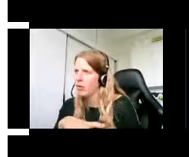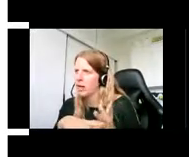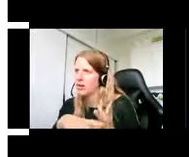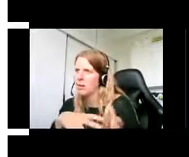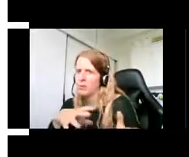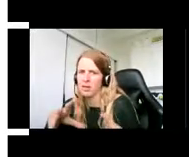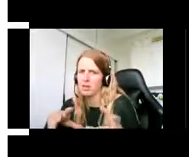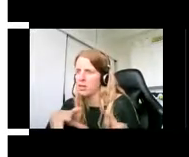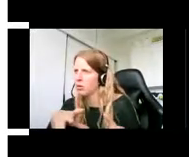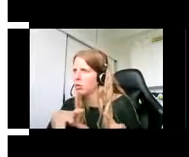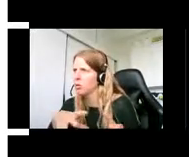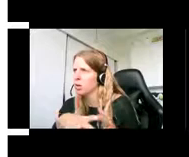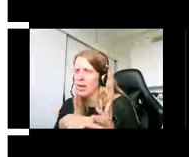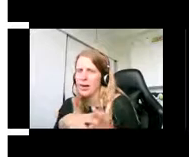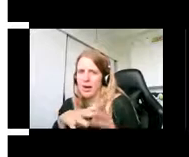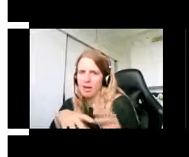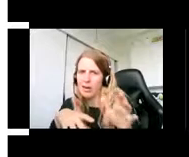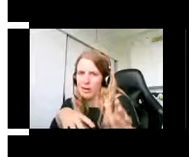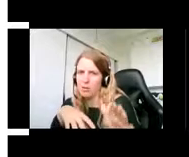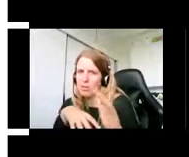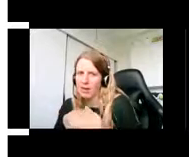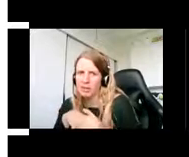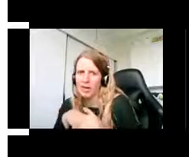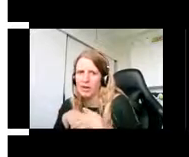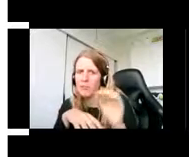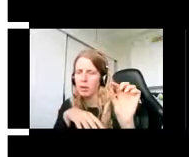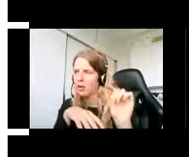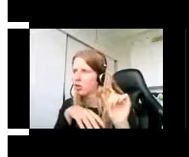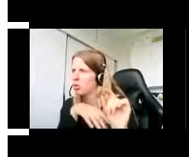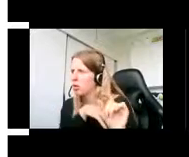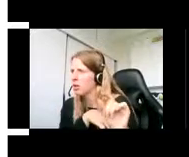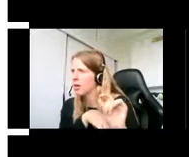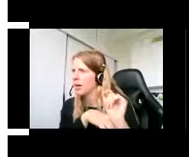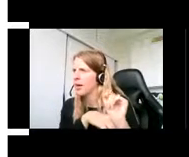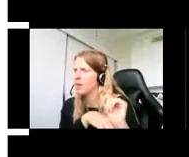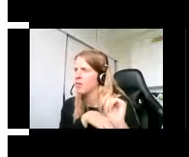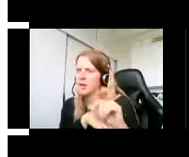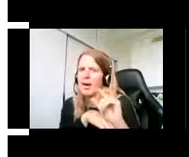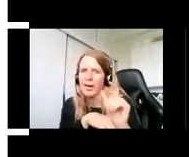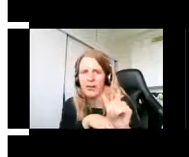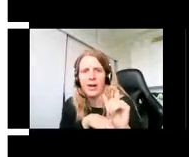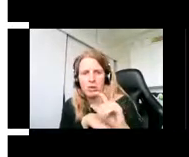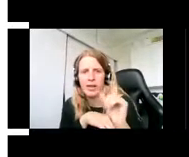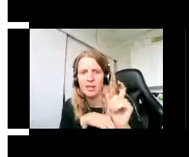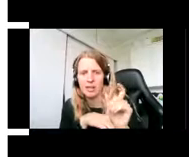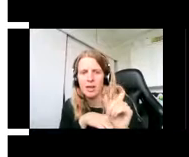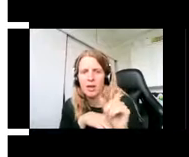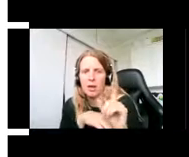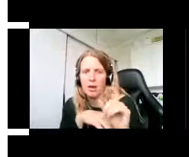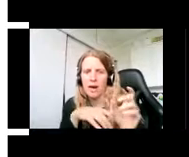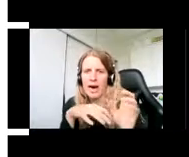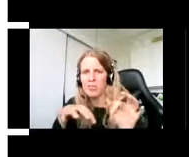hebben of enkele tips en adviezen zoeken nog, kan je makkelijk naar die website gaan en per dat stukje gaan kijken van, ah ja, daar staat nog